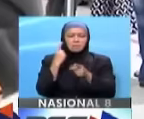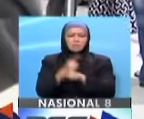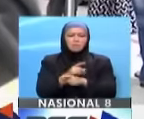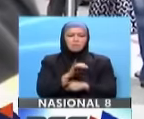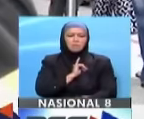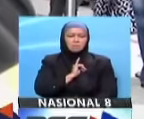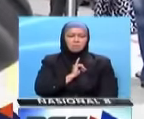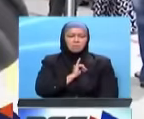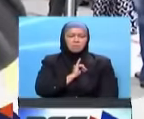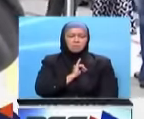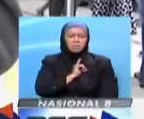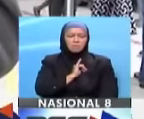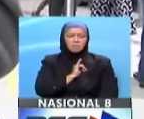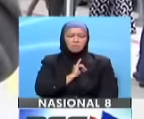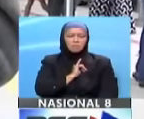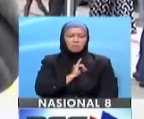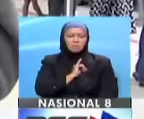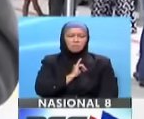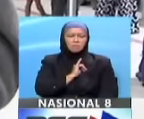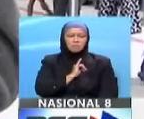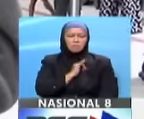cuti,